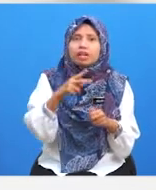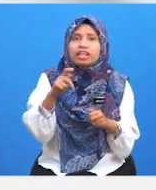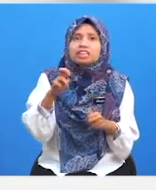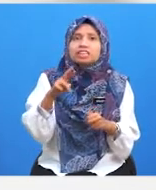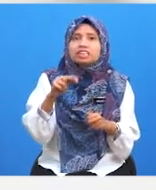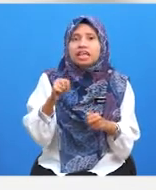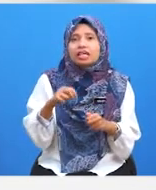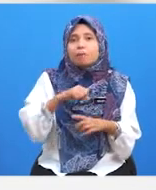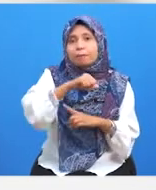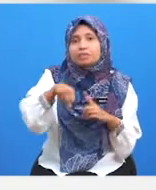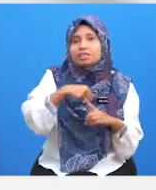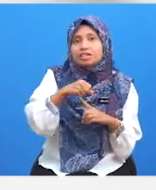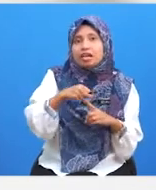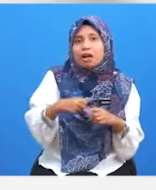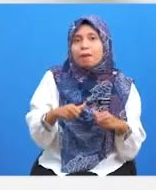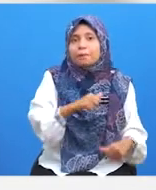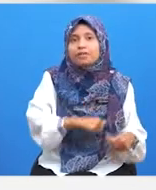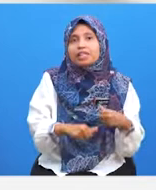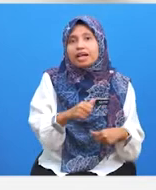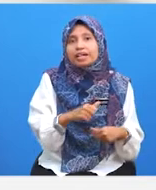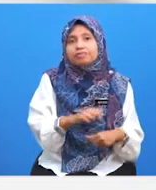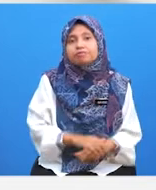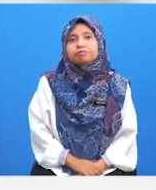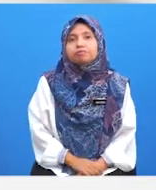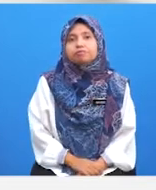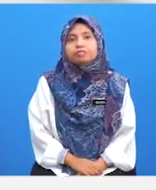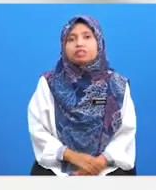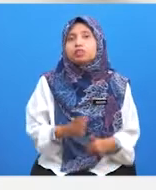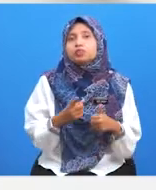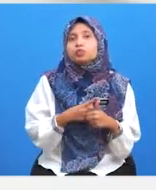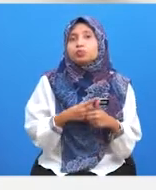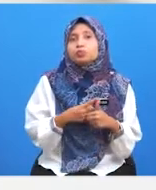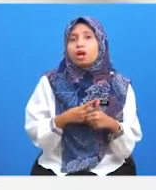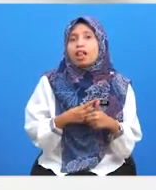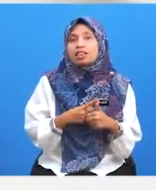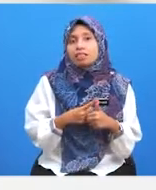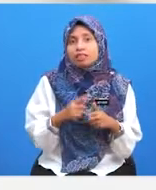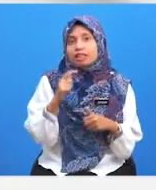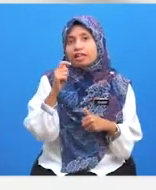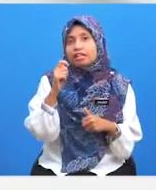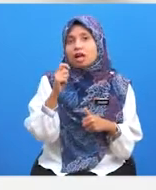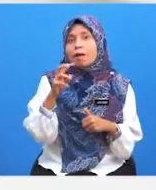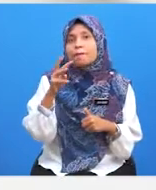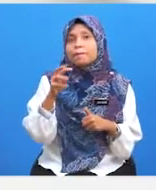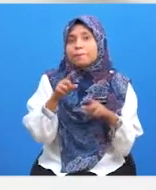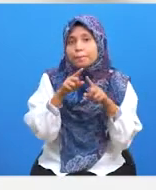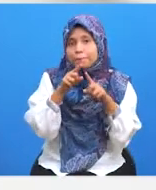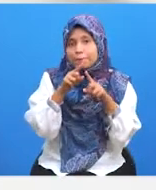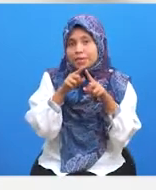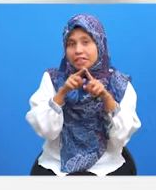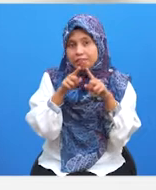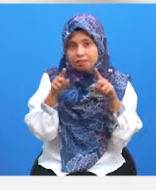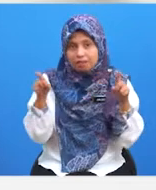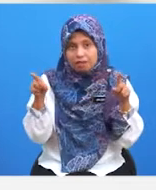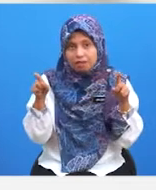tren persekitaran pernyataan satu trend melintang 2 tren meningkat